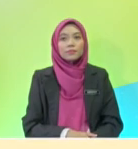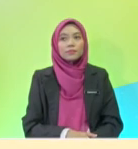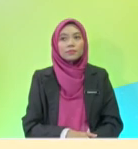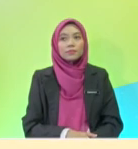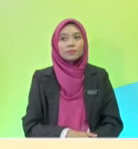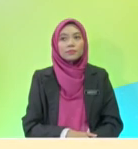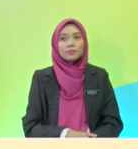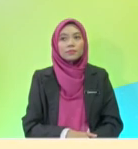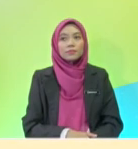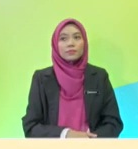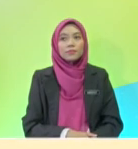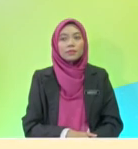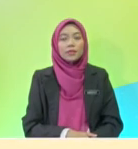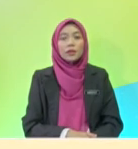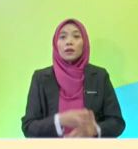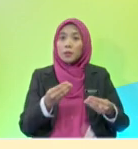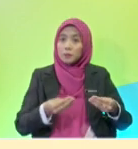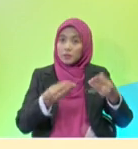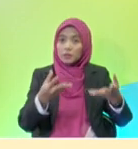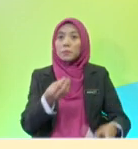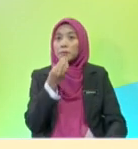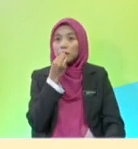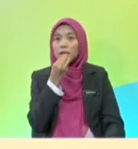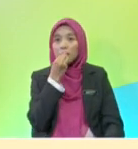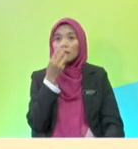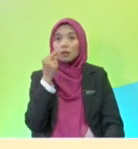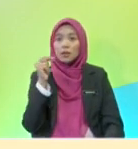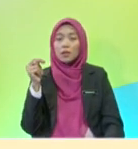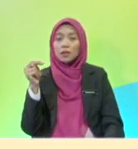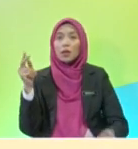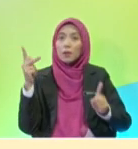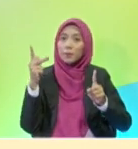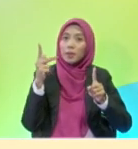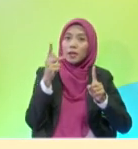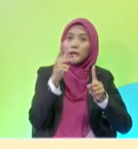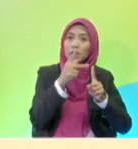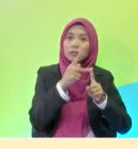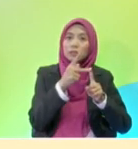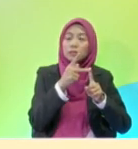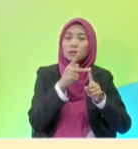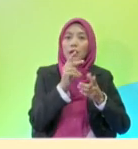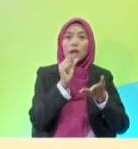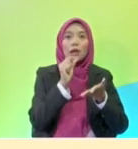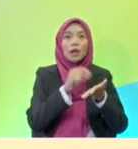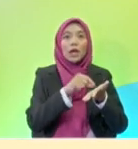memberi makanan kepada ayam dan itik oke